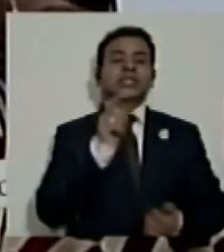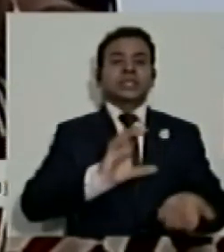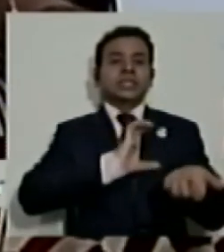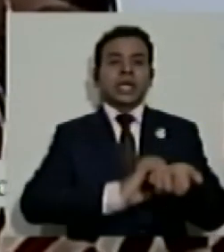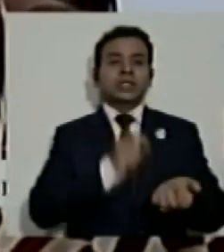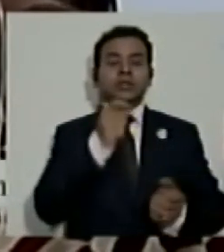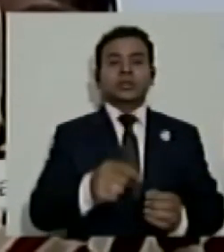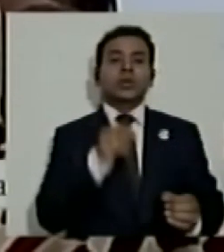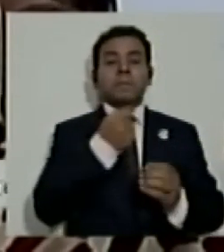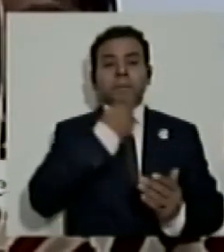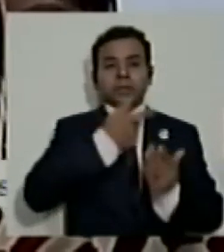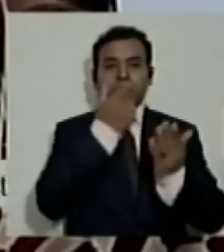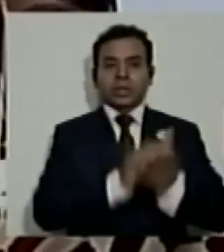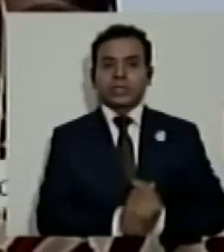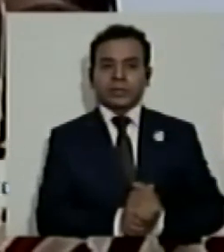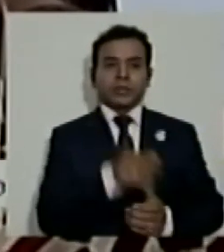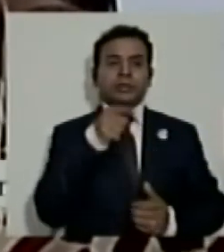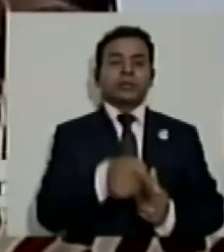ধন্যবাদ অতিরিক্ত মহাপরিচালক মহোদয়।